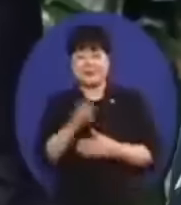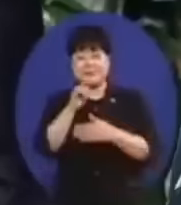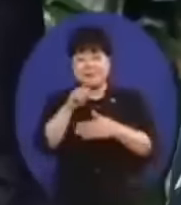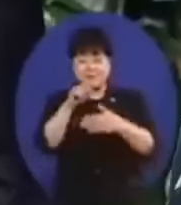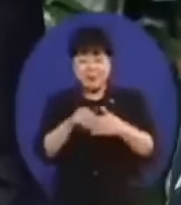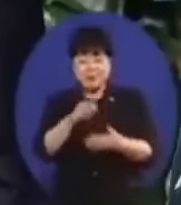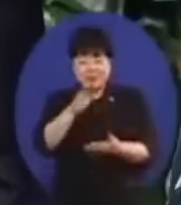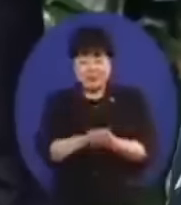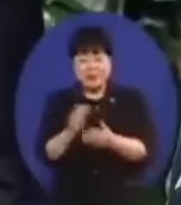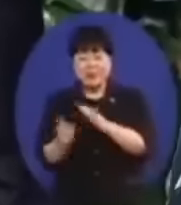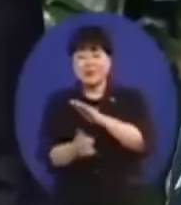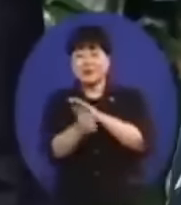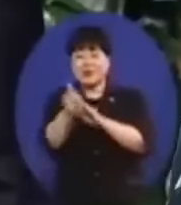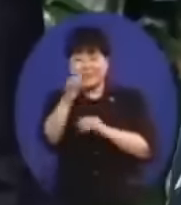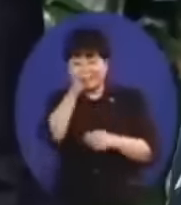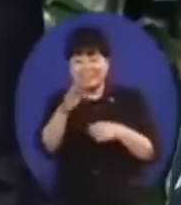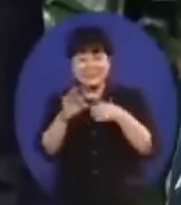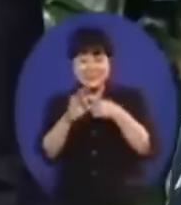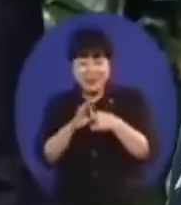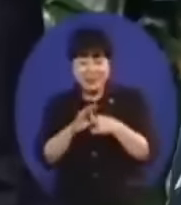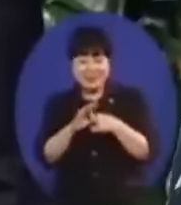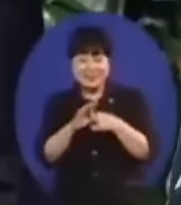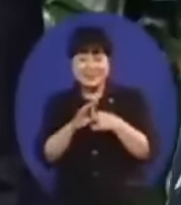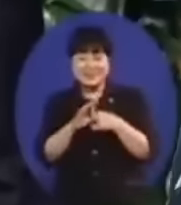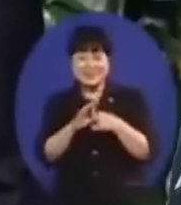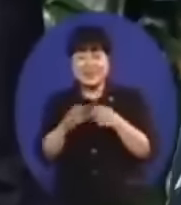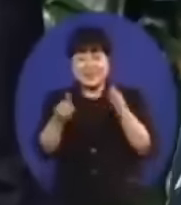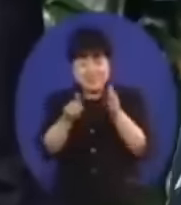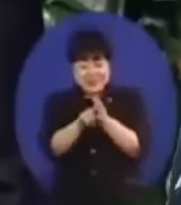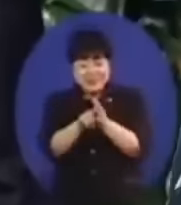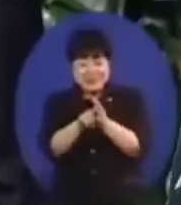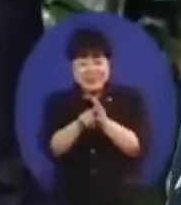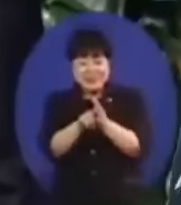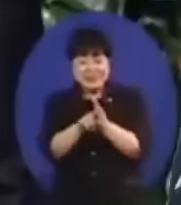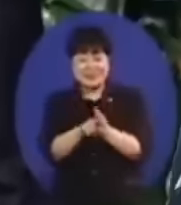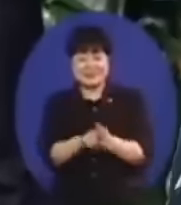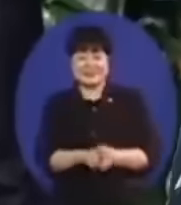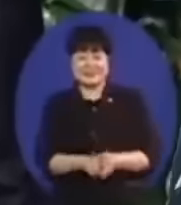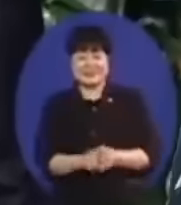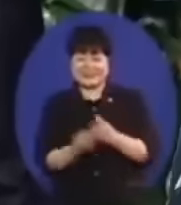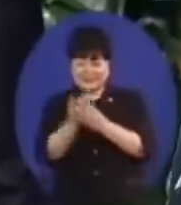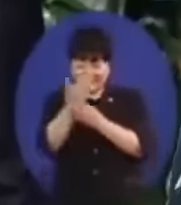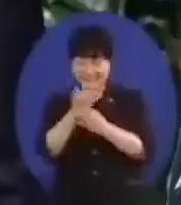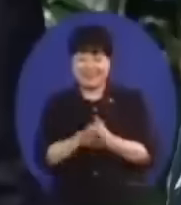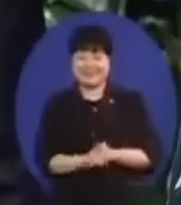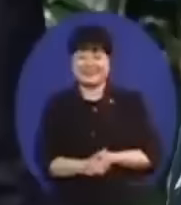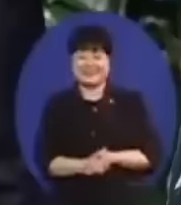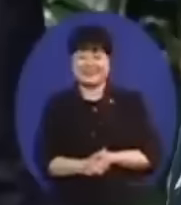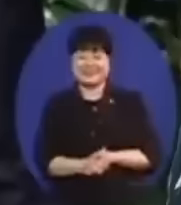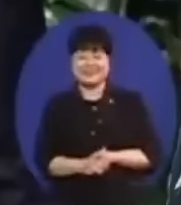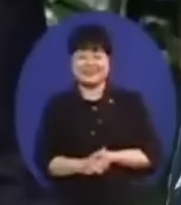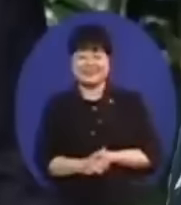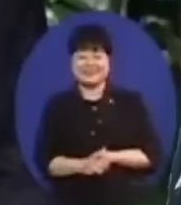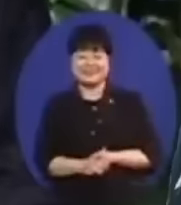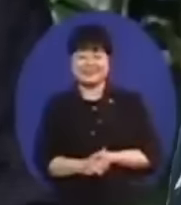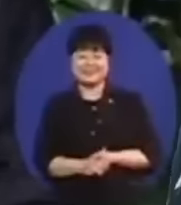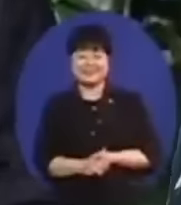마음에 뜨거운 소원이 있으면 믿음이 바탕이 이루어지는 것입니다.